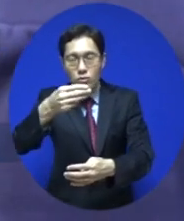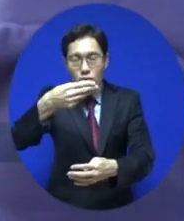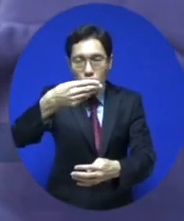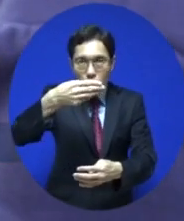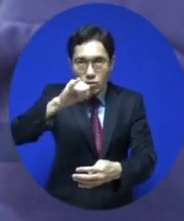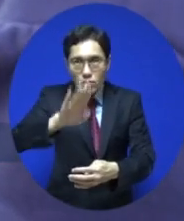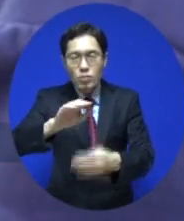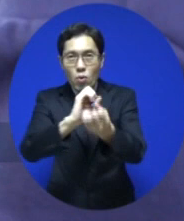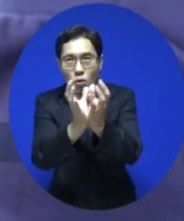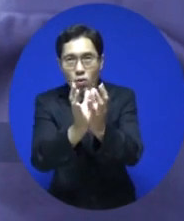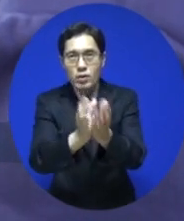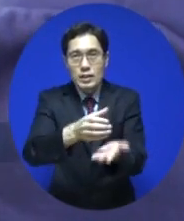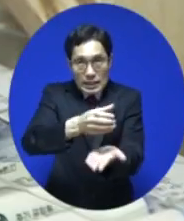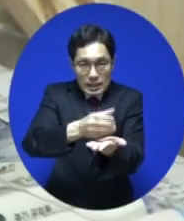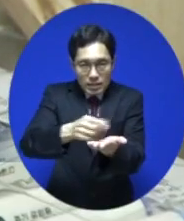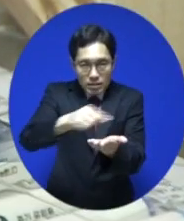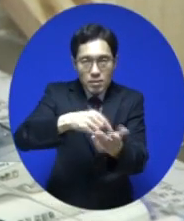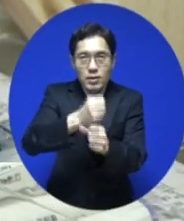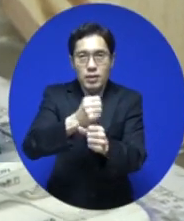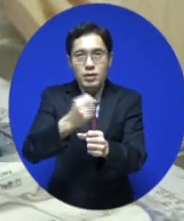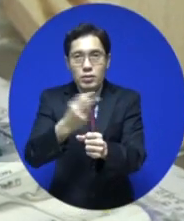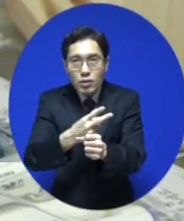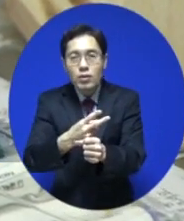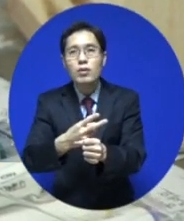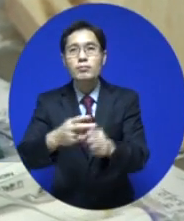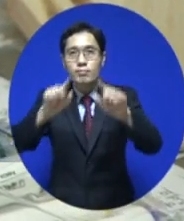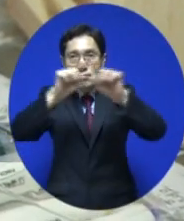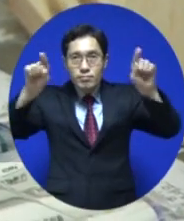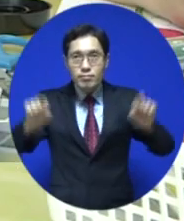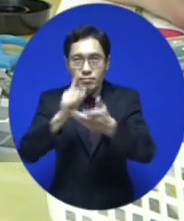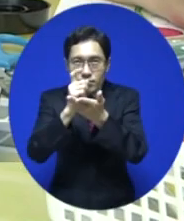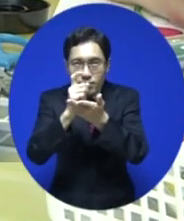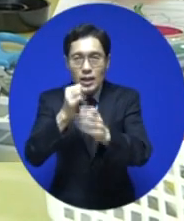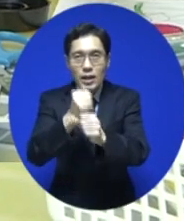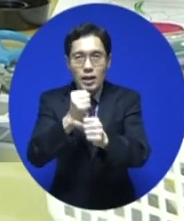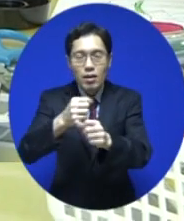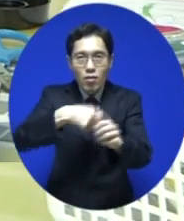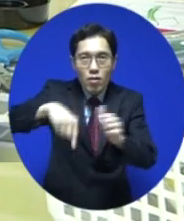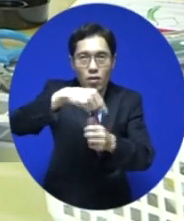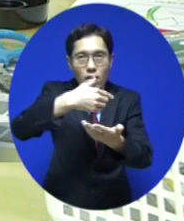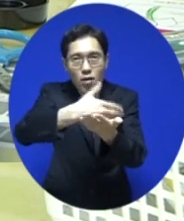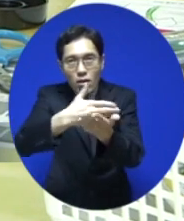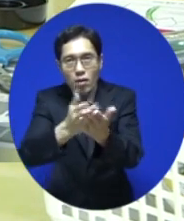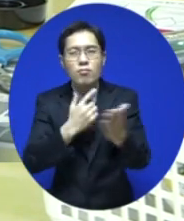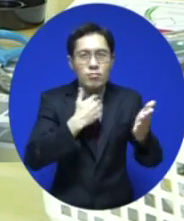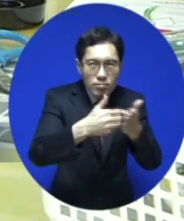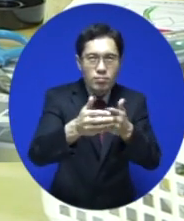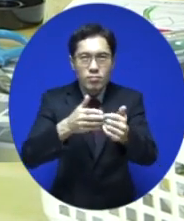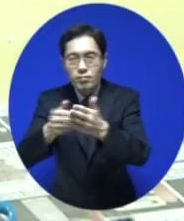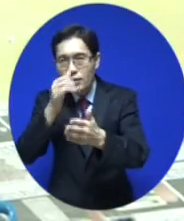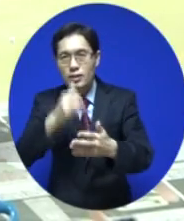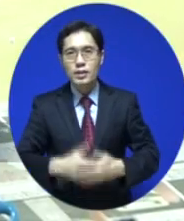컵받침 만들기, 나만의 텀블러 만들기, 액자 만들기 등 환경과 관련된 물건들을 만들 수 있는 체험이